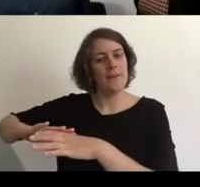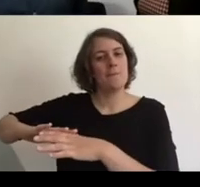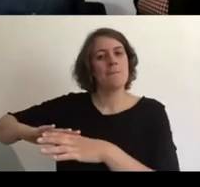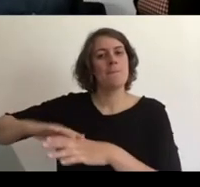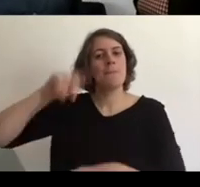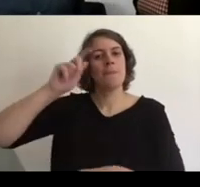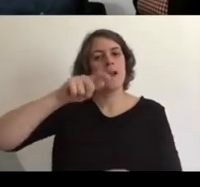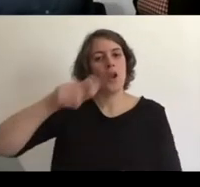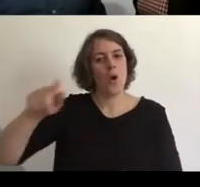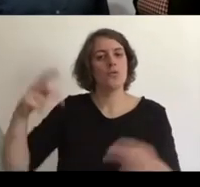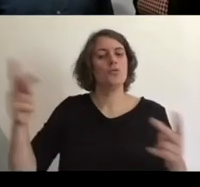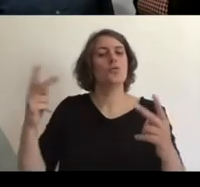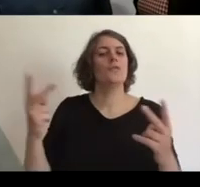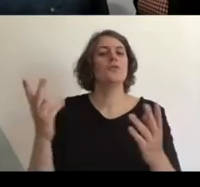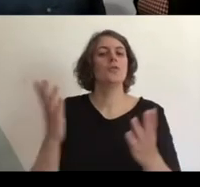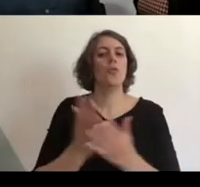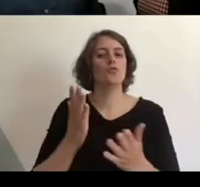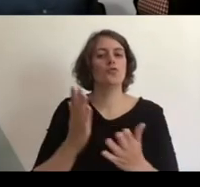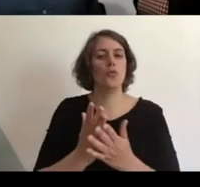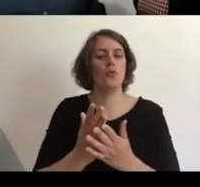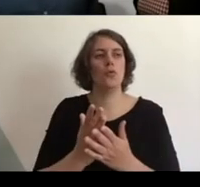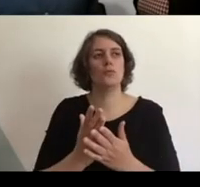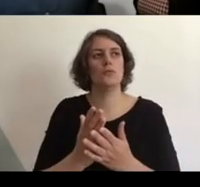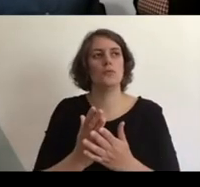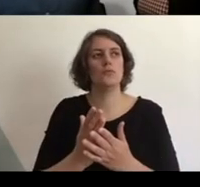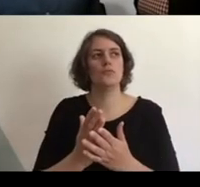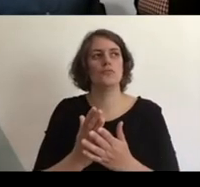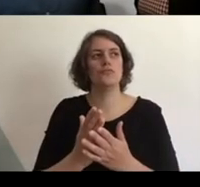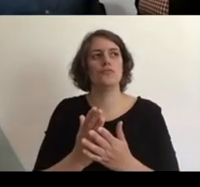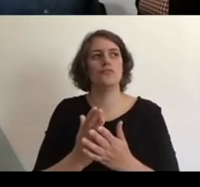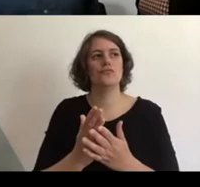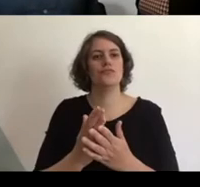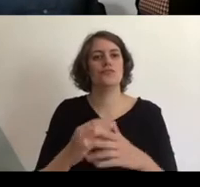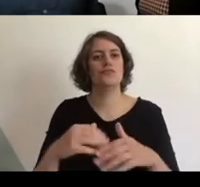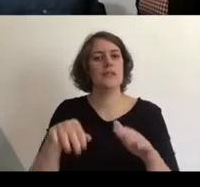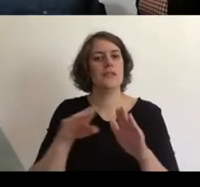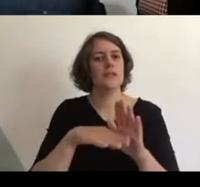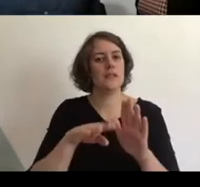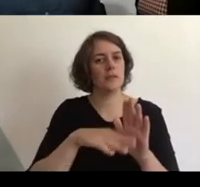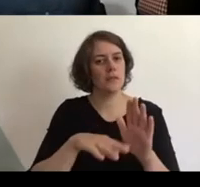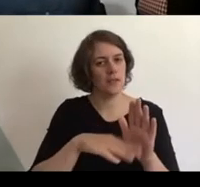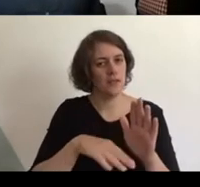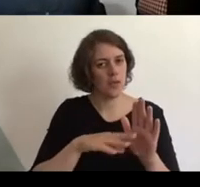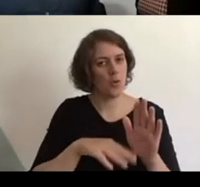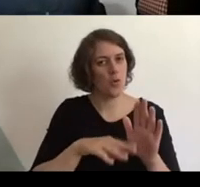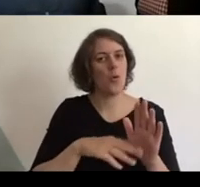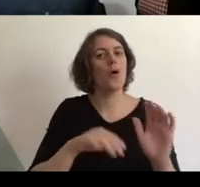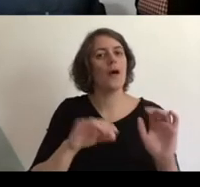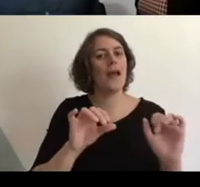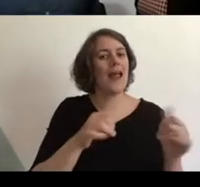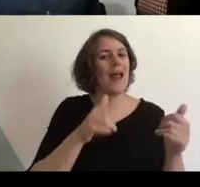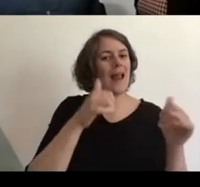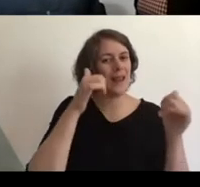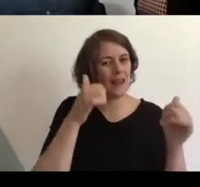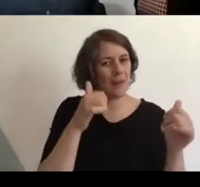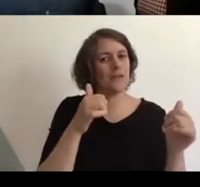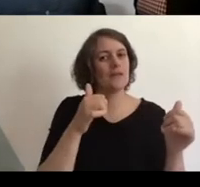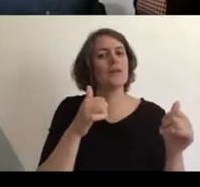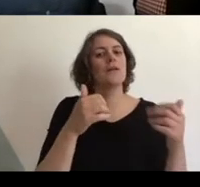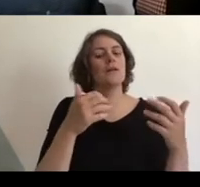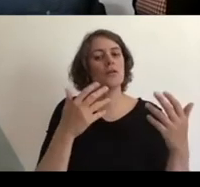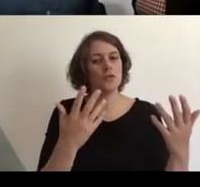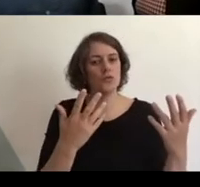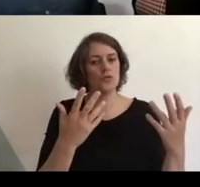eine Diskriminierung und Diskriminierungsmechanismen begegnen in der Gesellschaft und in der Arbeitswelt, eben über diese Schienen, und das sind so ein